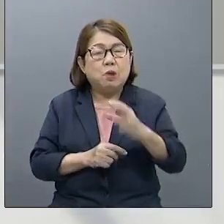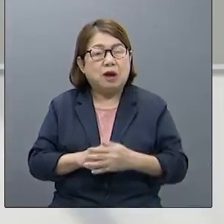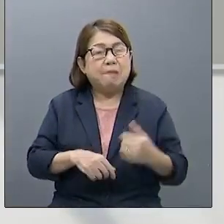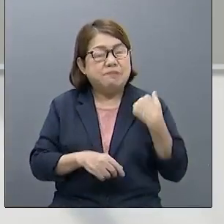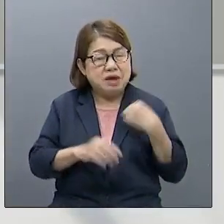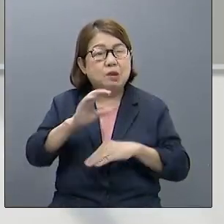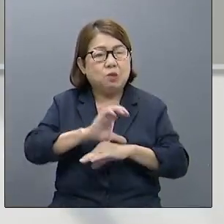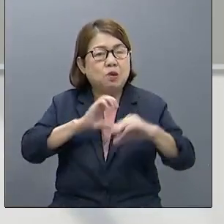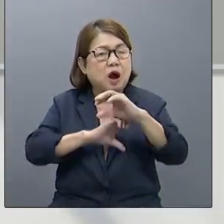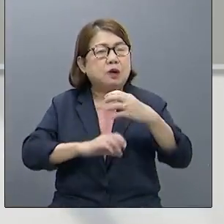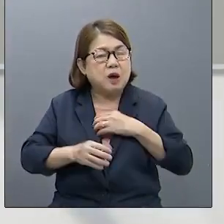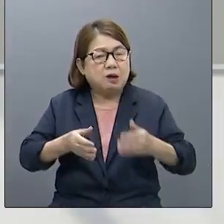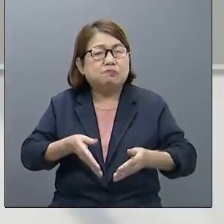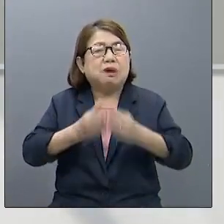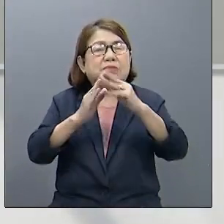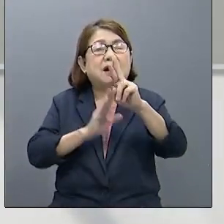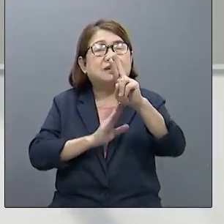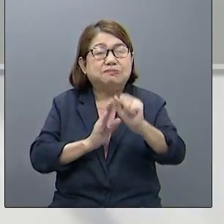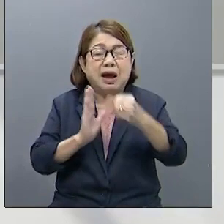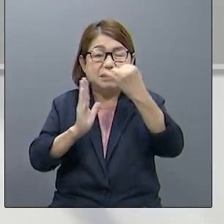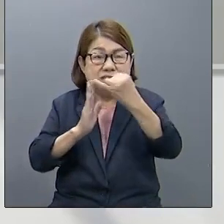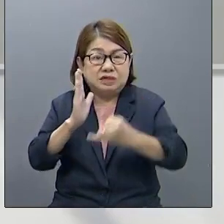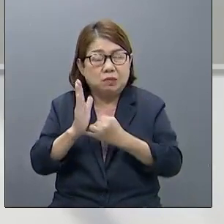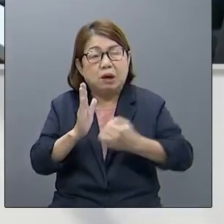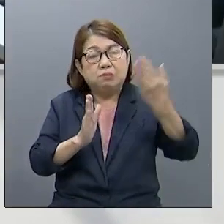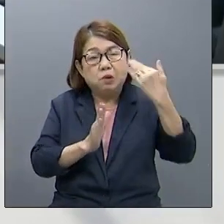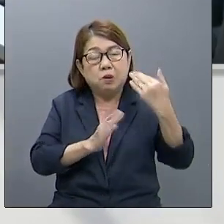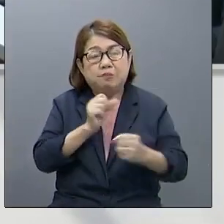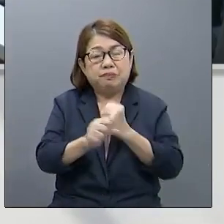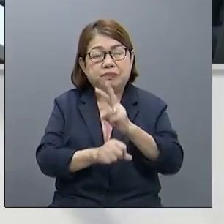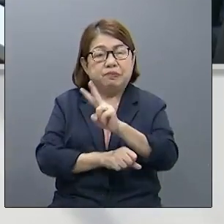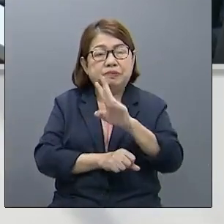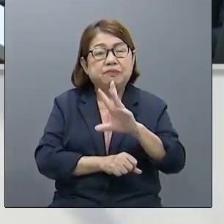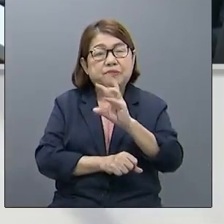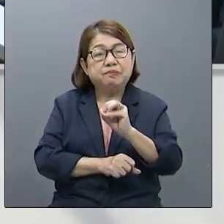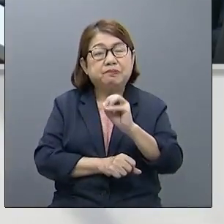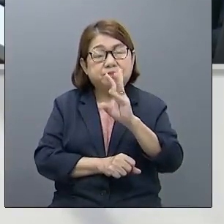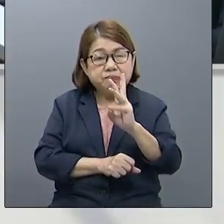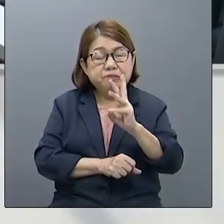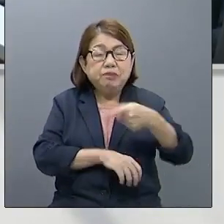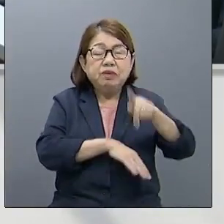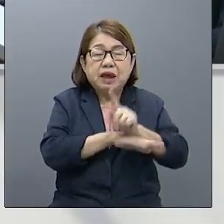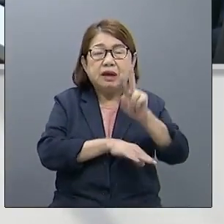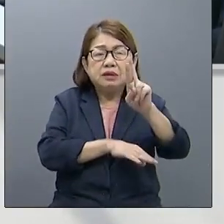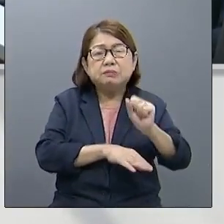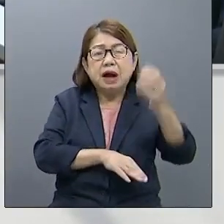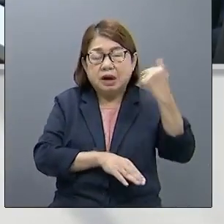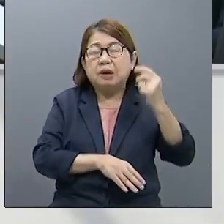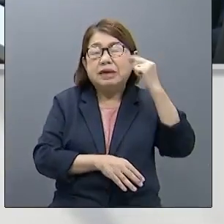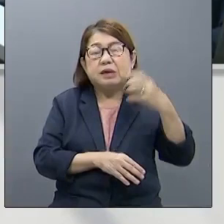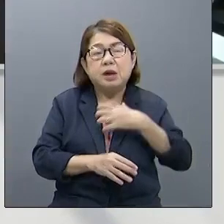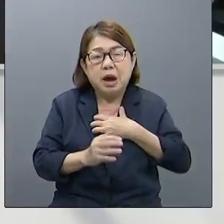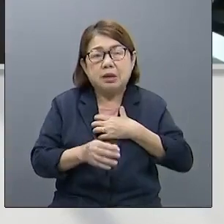จังหวัดเมื่อปี 2556โดยนายสมศักดิ์เกียรติสุรนนท์อดีตประธานรัฐสภาตั้งเป้าหมายจัดตั้งรวม